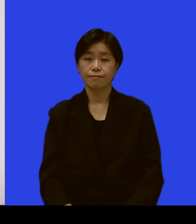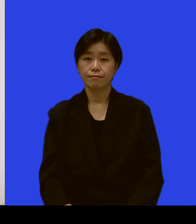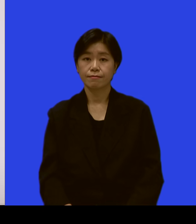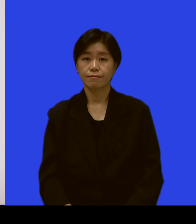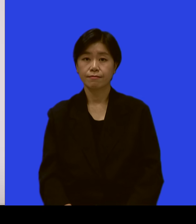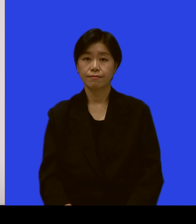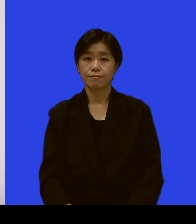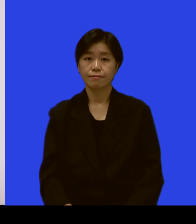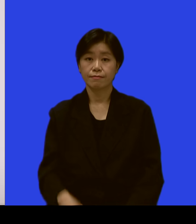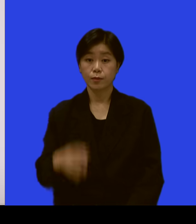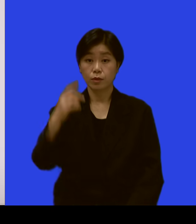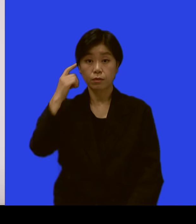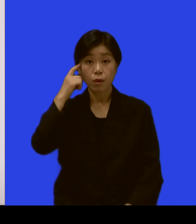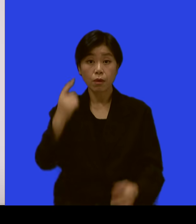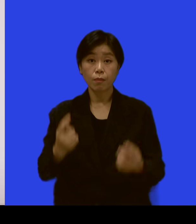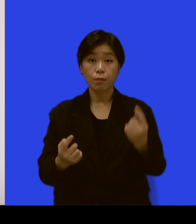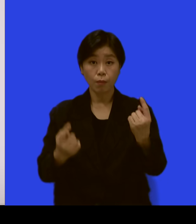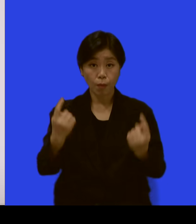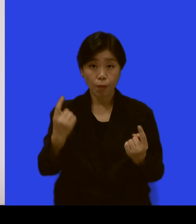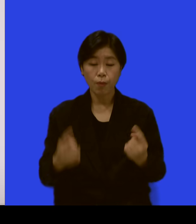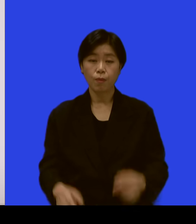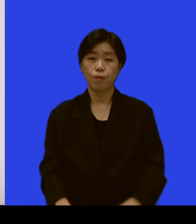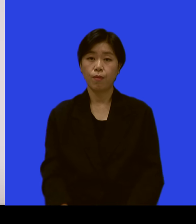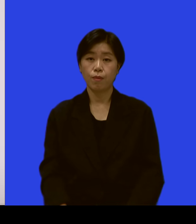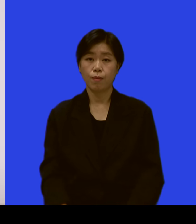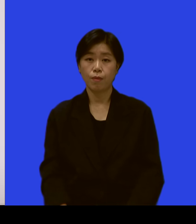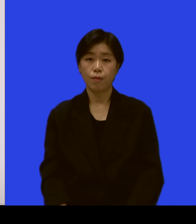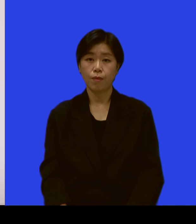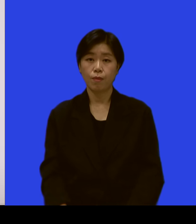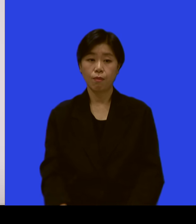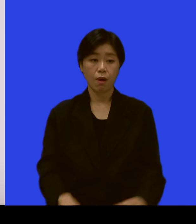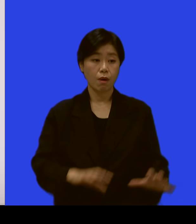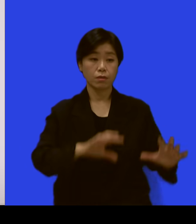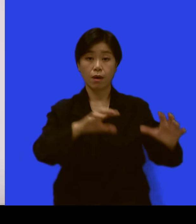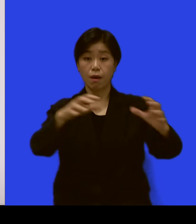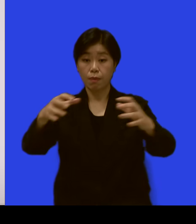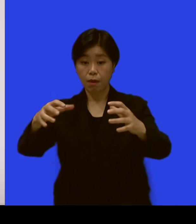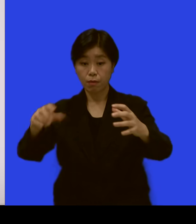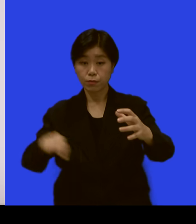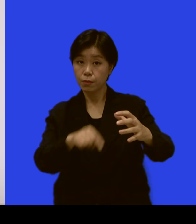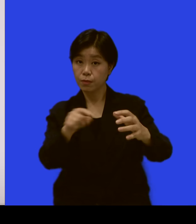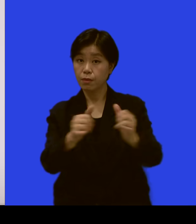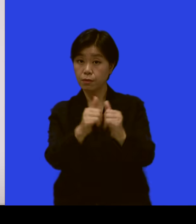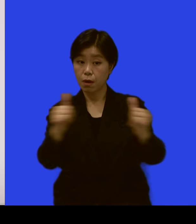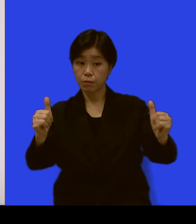생각보다 세상에는 그냥 단지 종교적이지 않고도